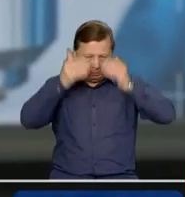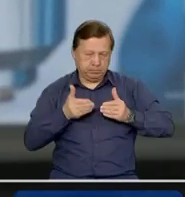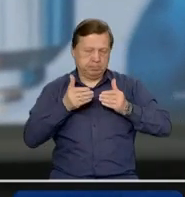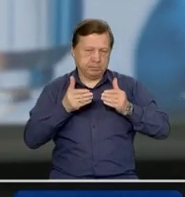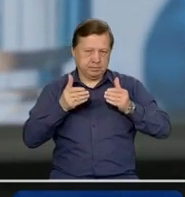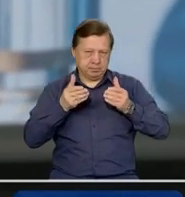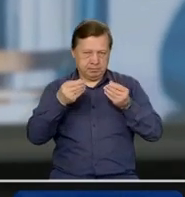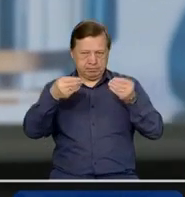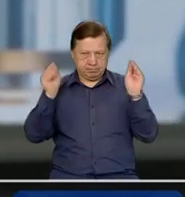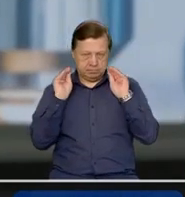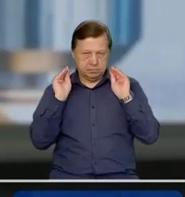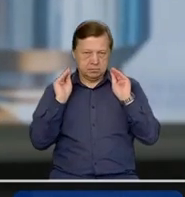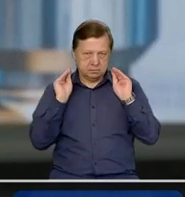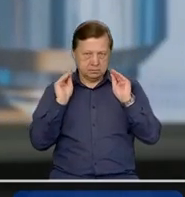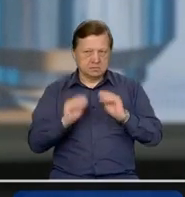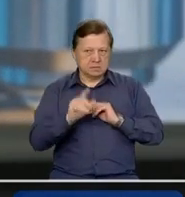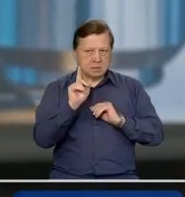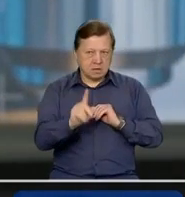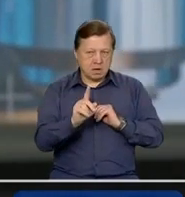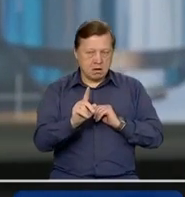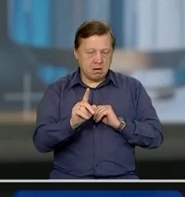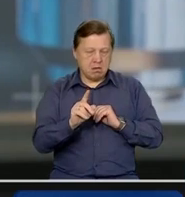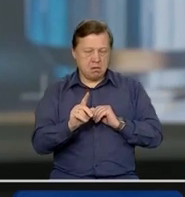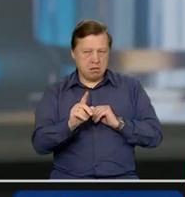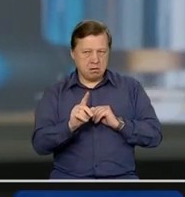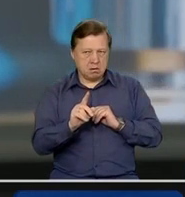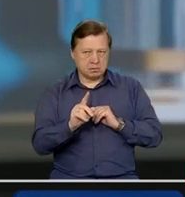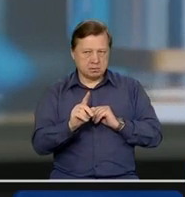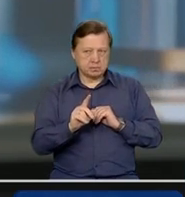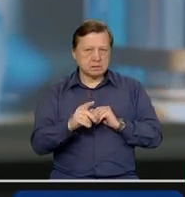Natomiast nie jest to alternatywa dla osłon twarzy w innych sytuacjach.